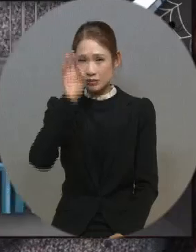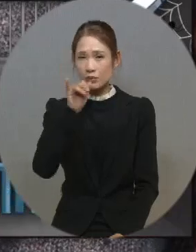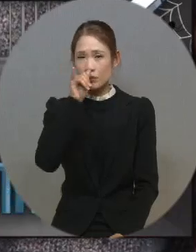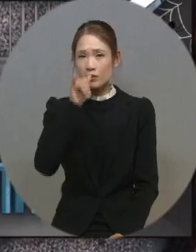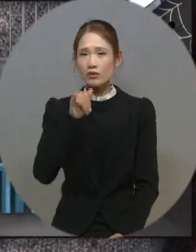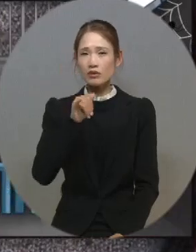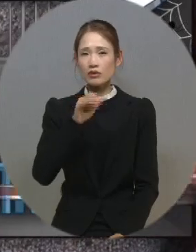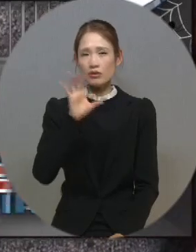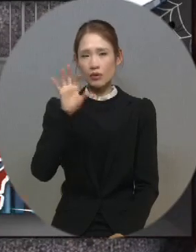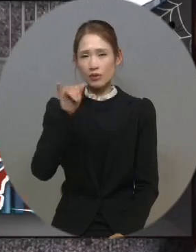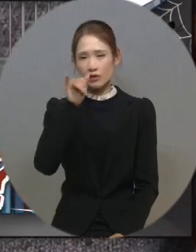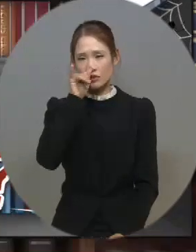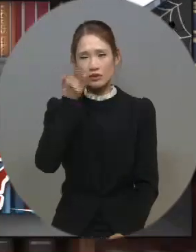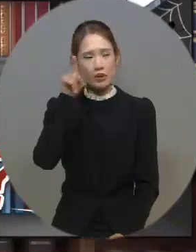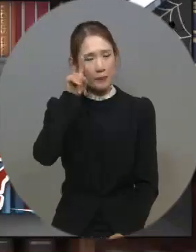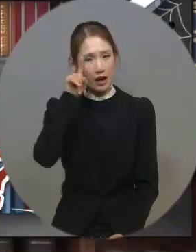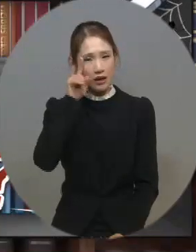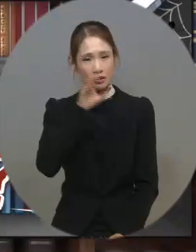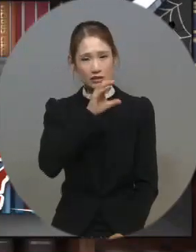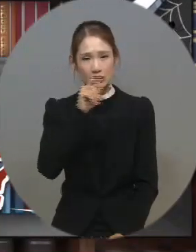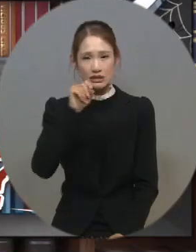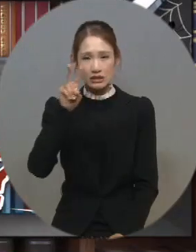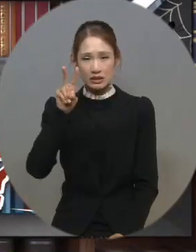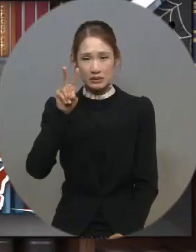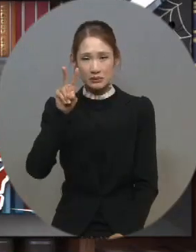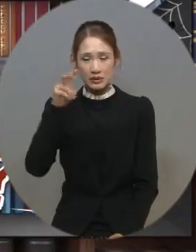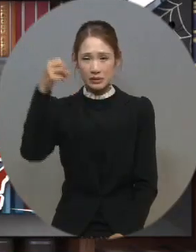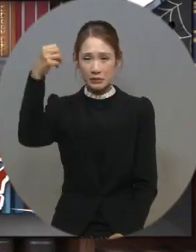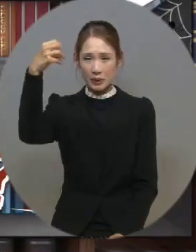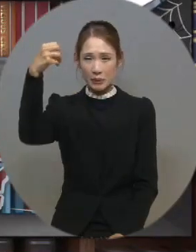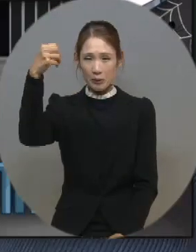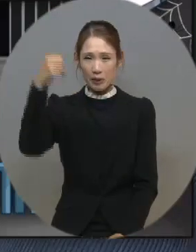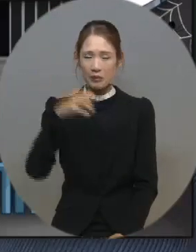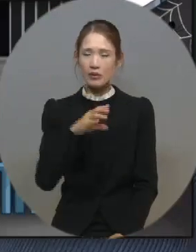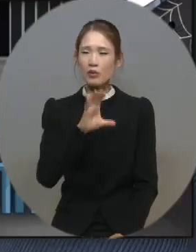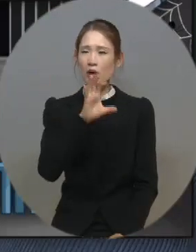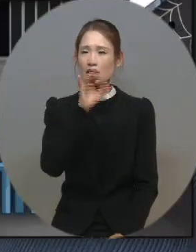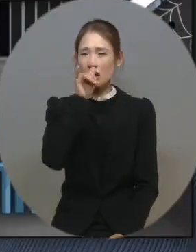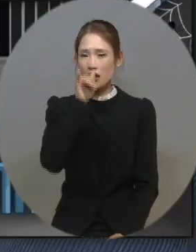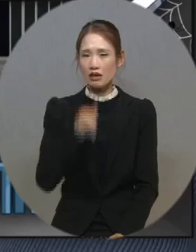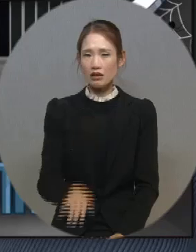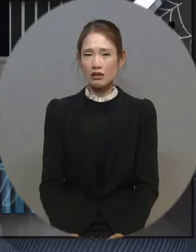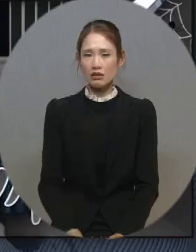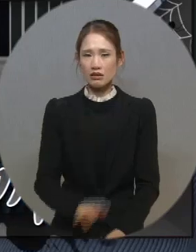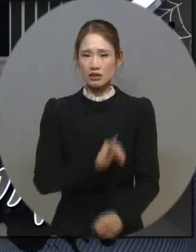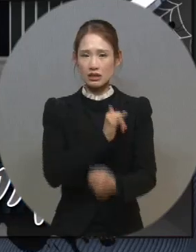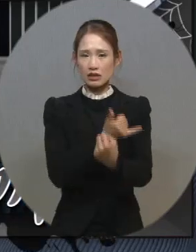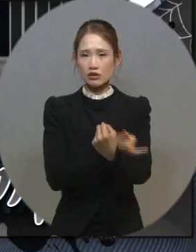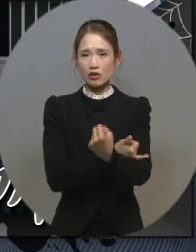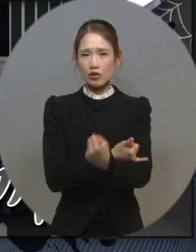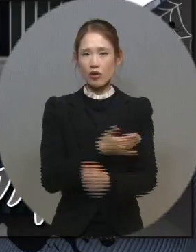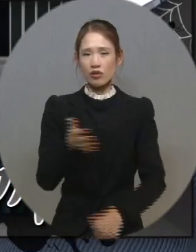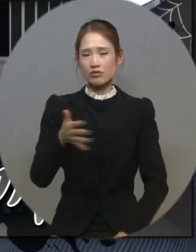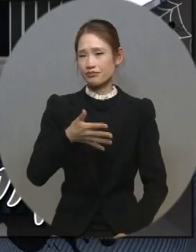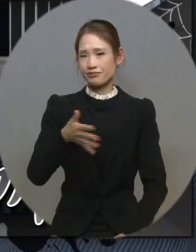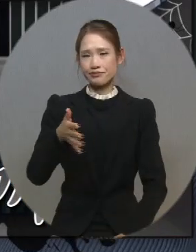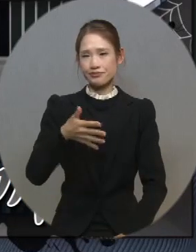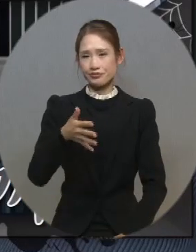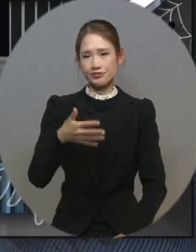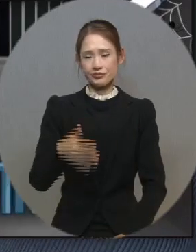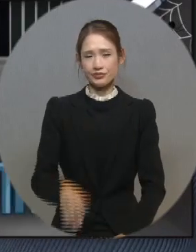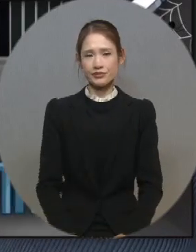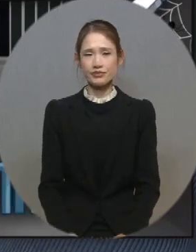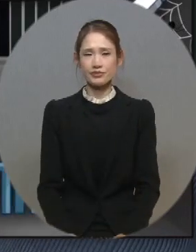화장실까지요? 화장실까지 100%. 그럼 CCTV 앞에서 그 화장실 볼 일도 보고 그래야 되는 거. 인권이라는 건 존재하지 않으니까 거기. 네.